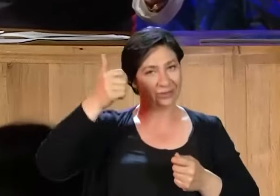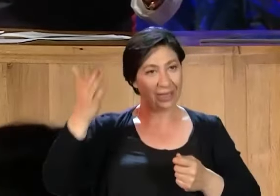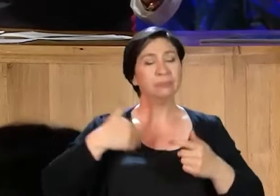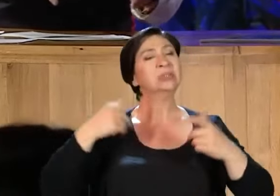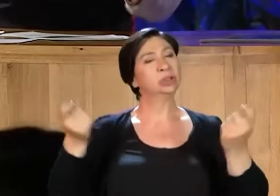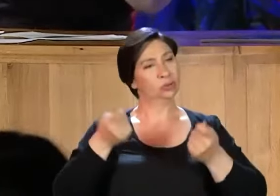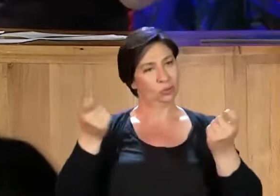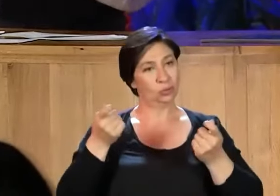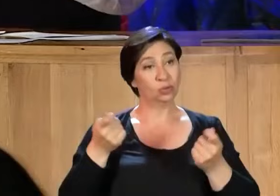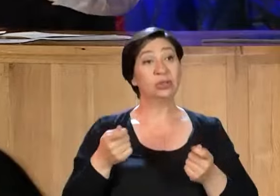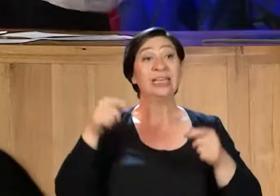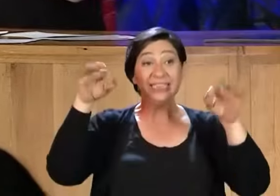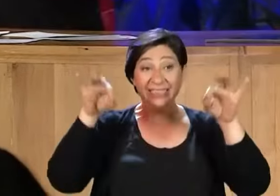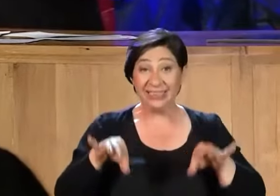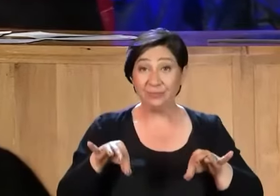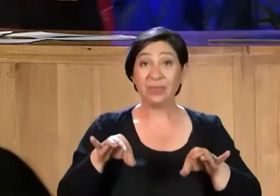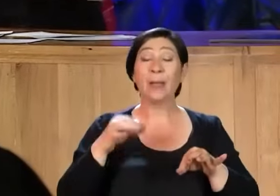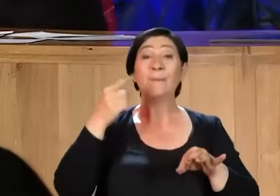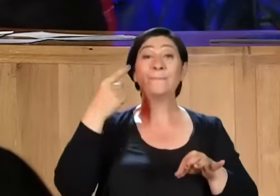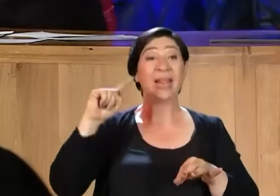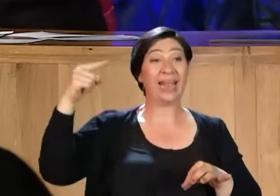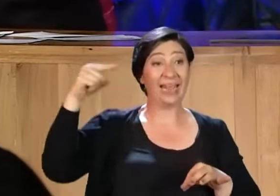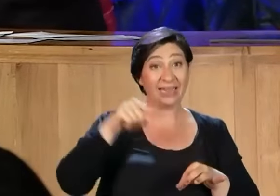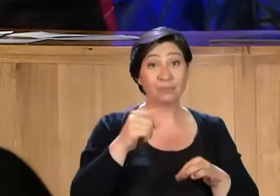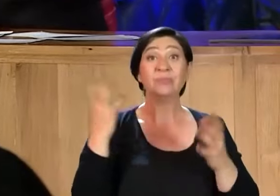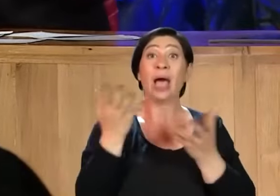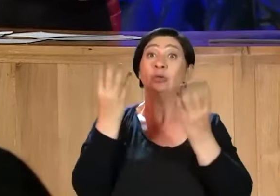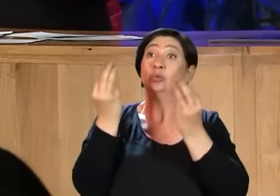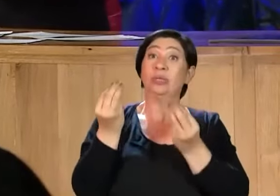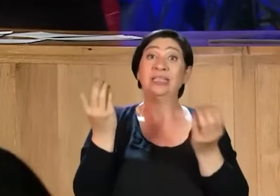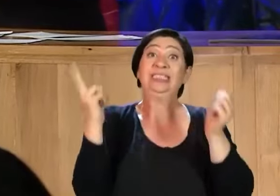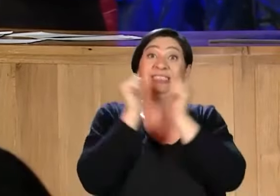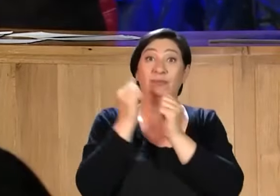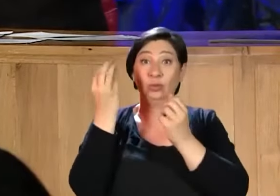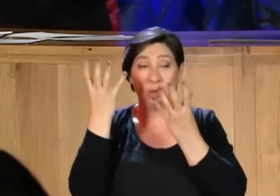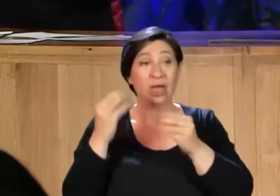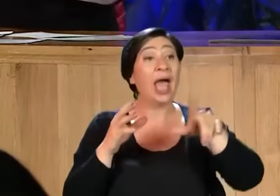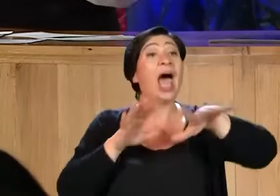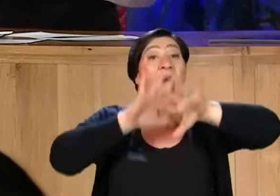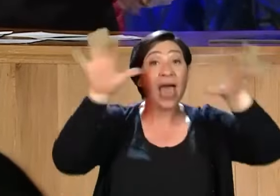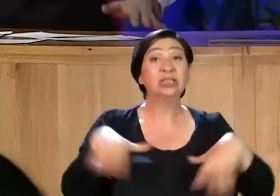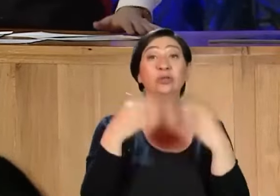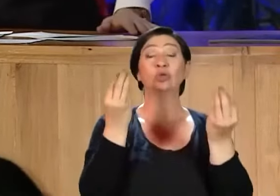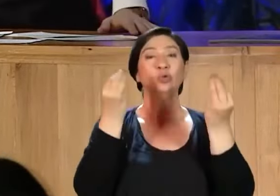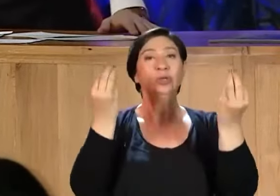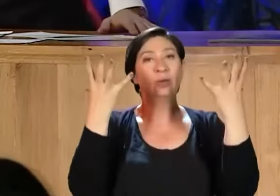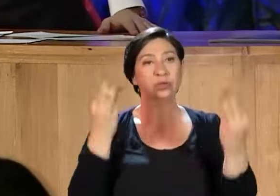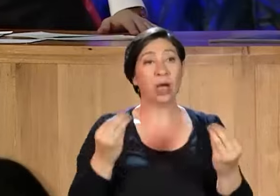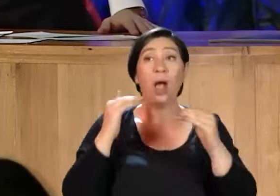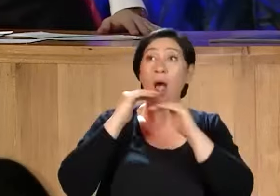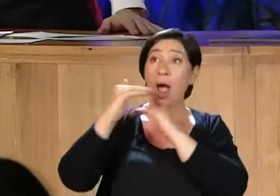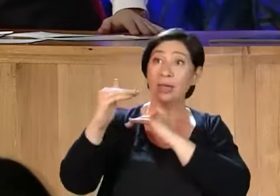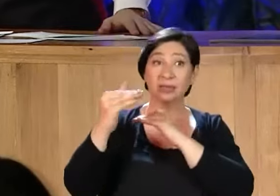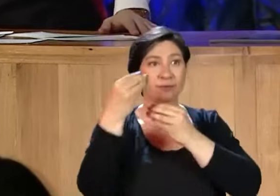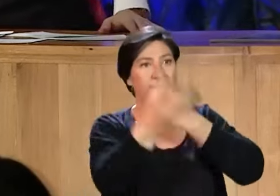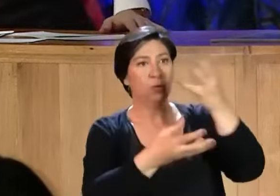biz icraattayız. Şimdi Binali Bey'le daha güzel olacak. Sizinkisi her şey çok güzel olacak. Eğer halktan alıyorsanız